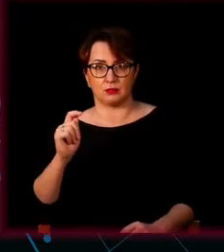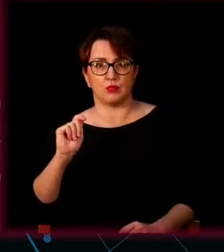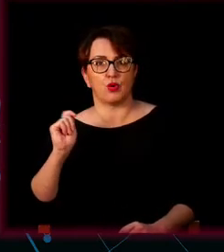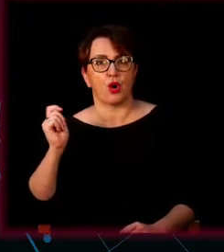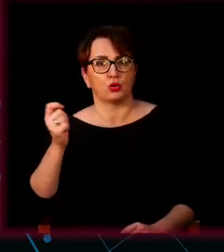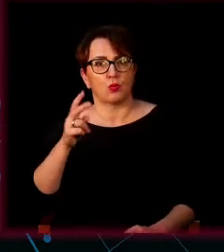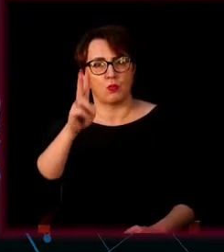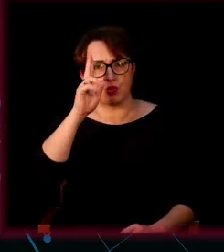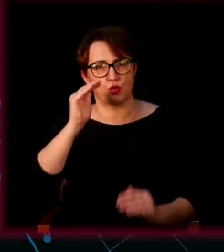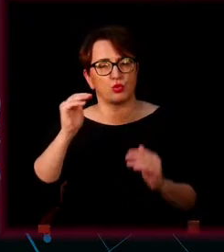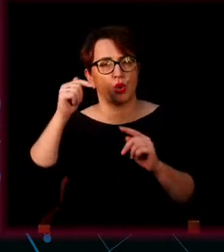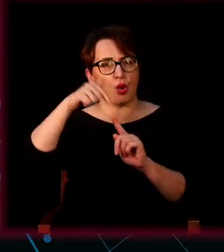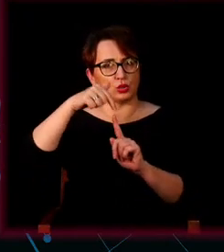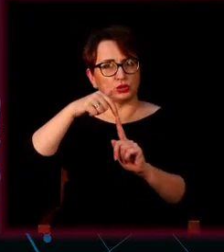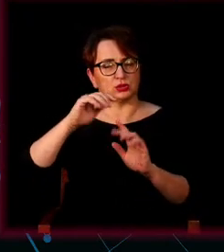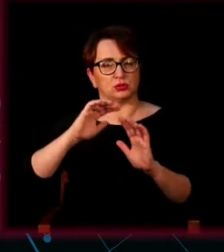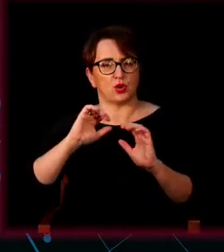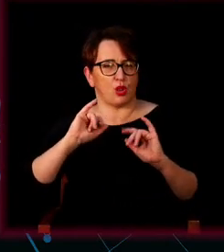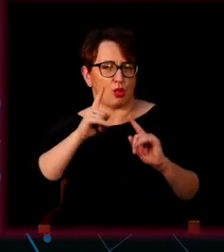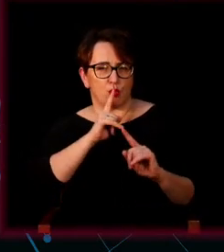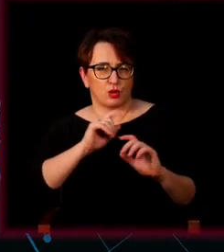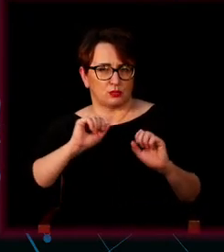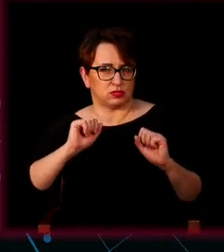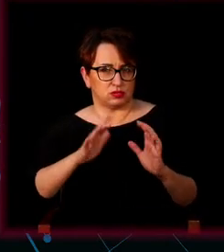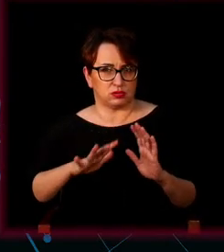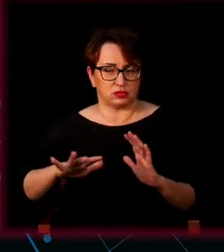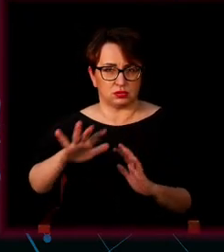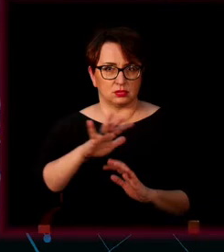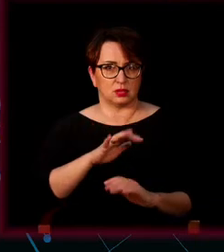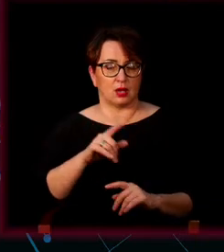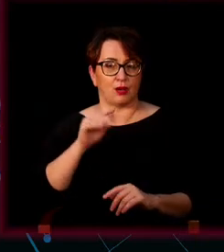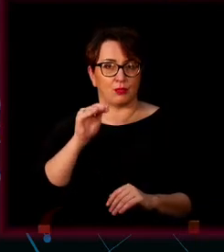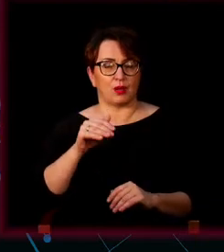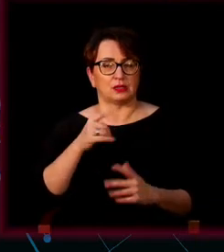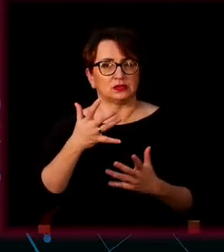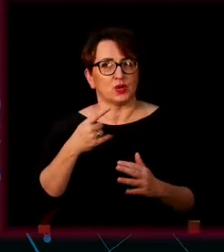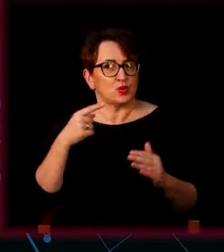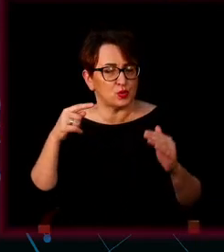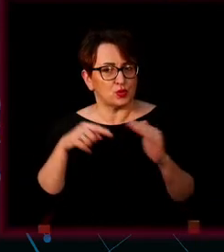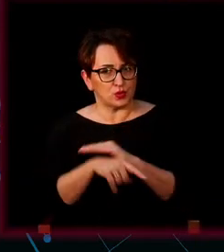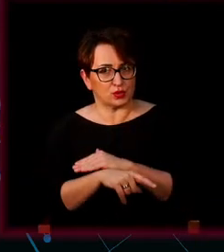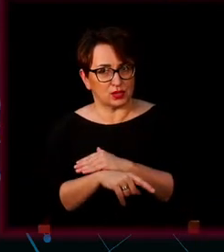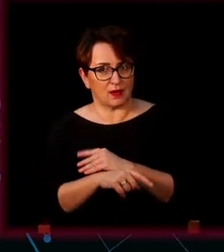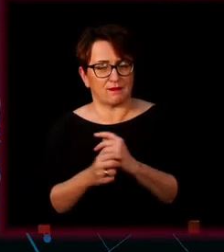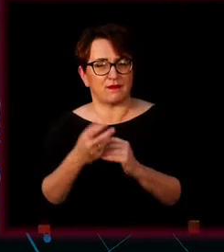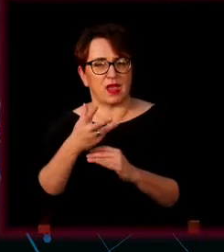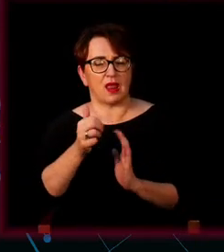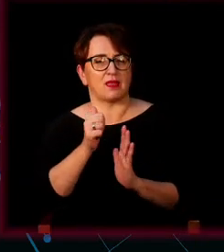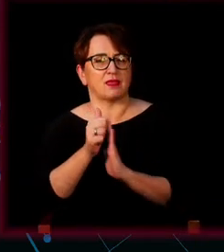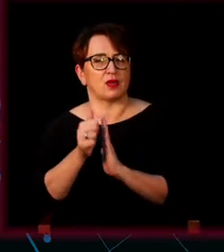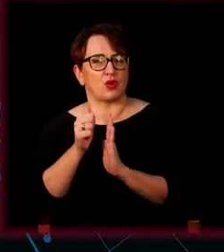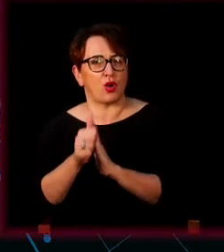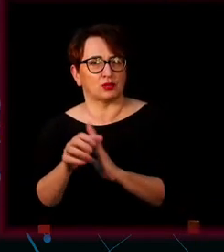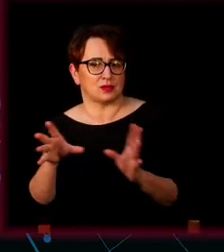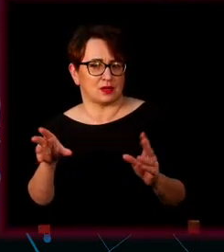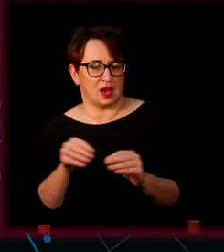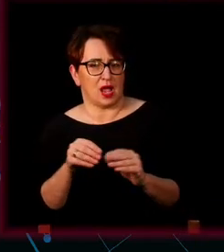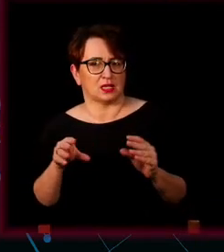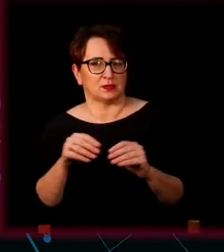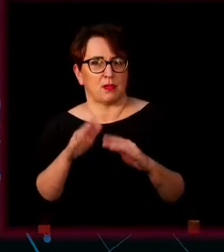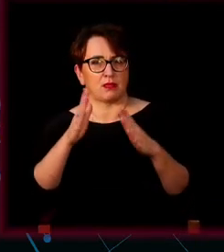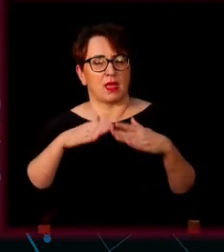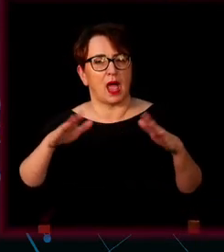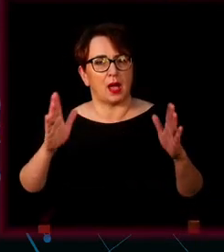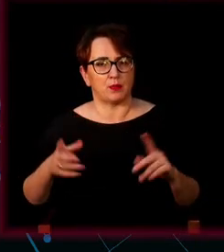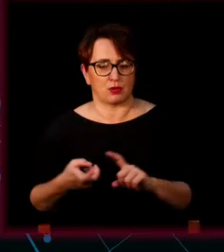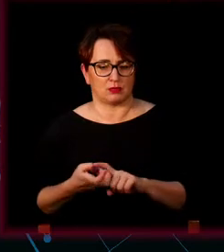przez północ, przez skuty lodem, taki fragment, muszą po prostu uciec i przez wiele tygodni spędzają razem w namiocie,